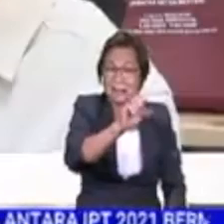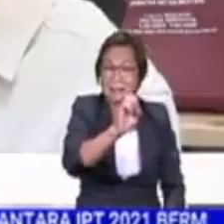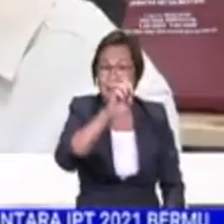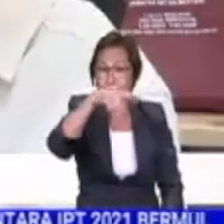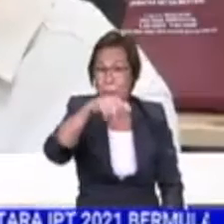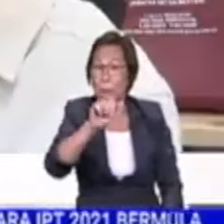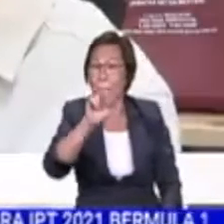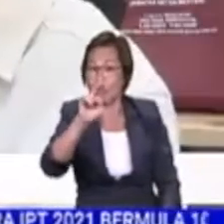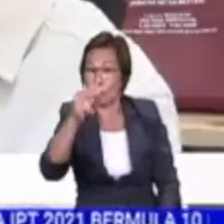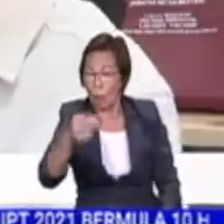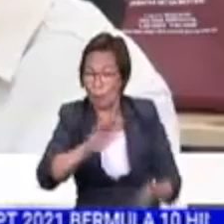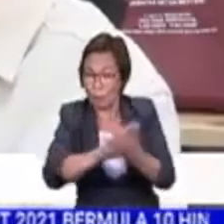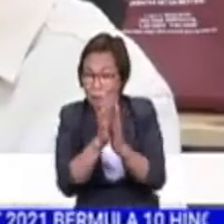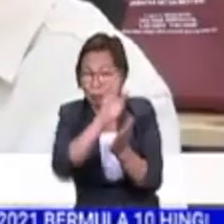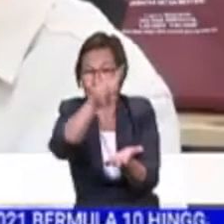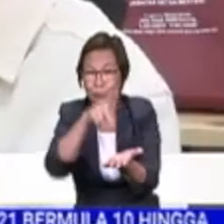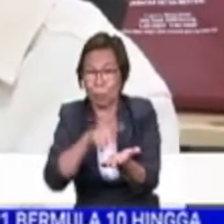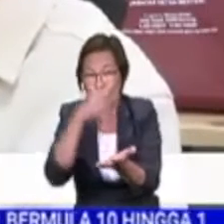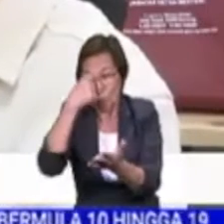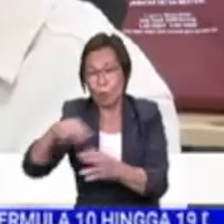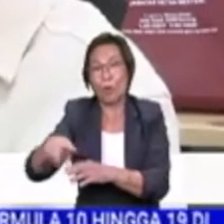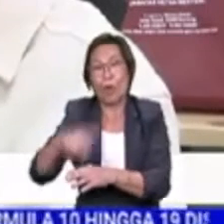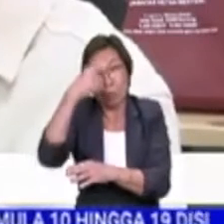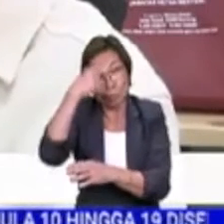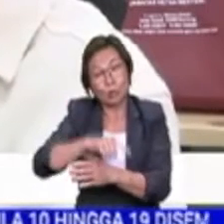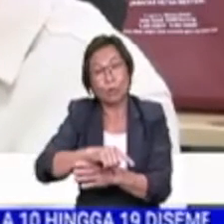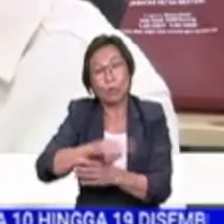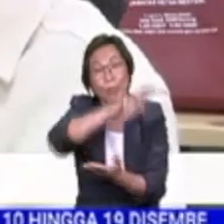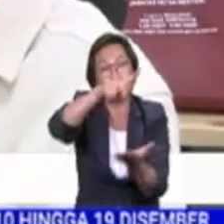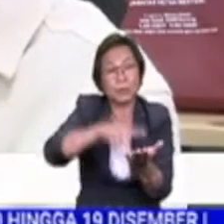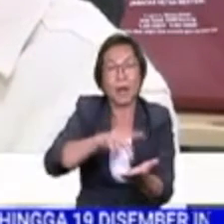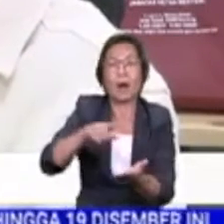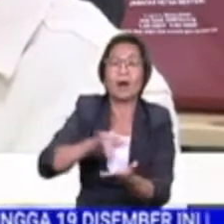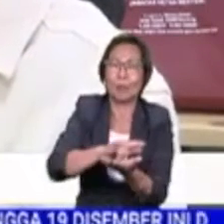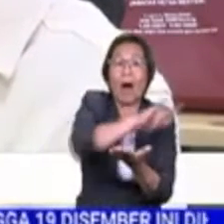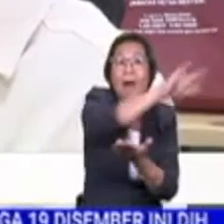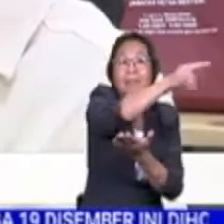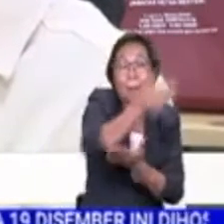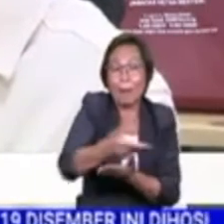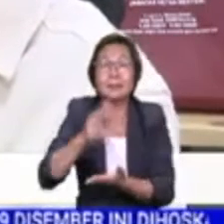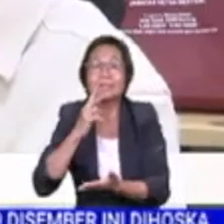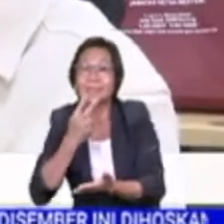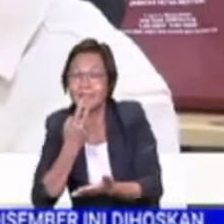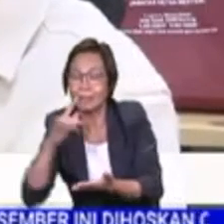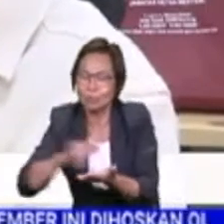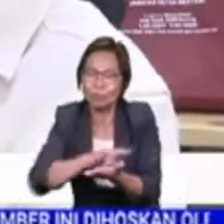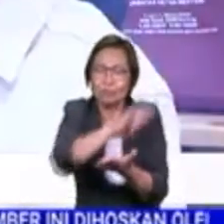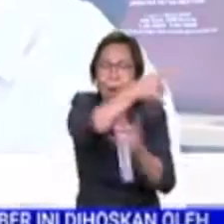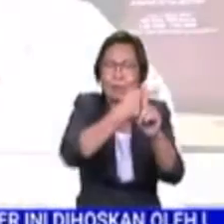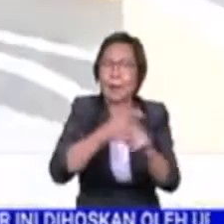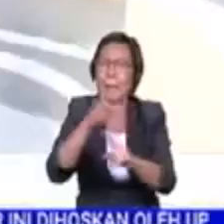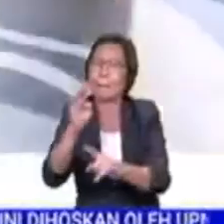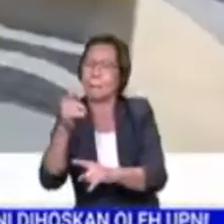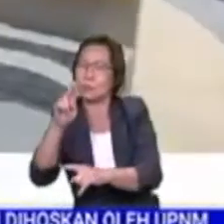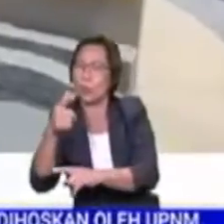Stolport juga mampu menjadi pusat bagi pengangkutan hasil-hasil pertanian yang bukan sahaja dari bahagian